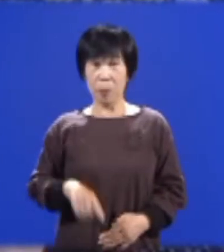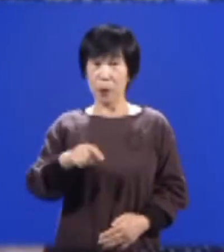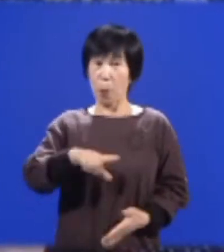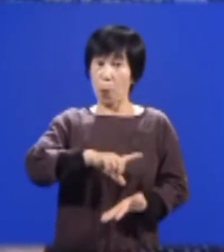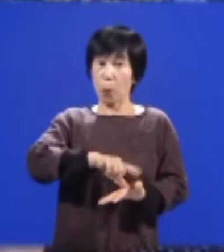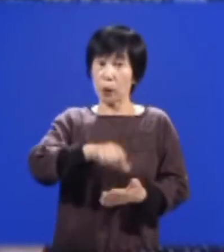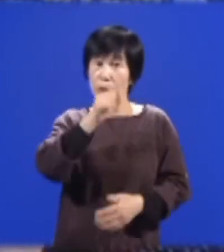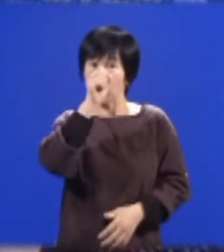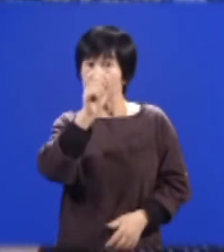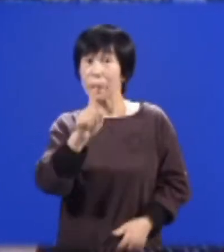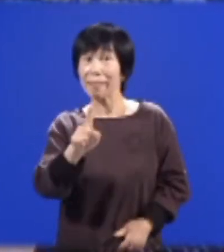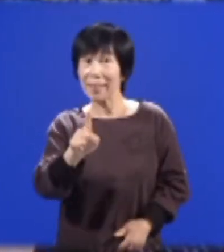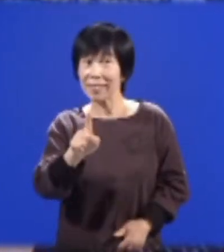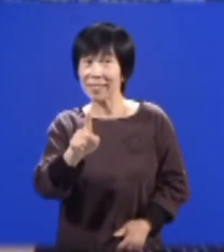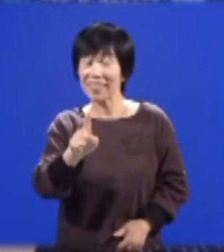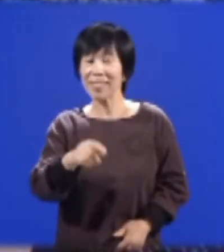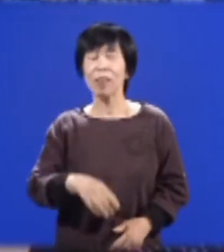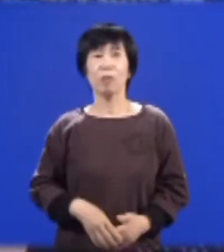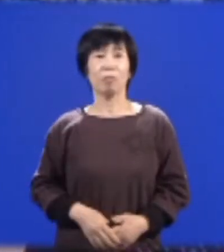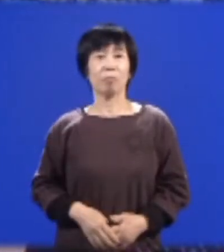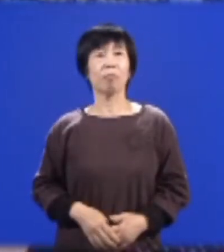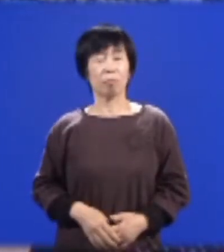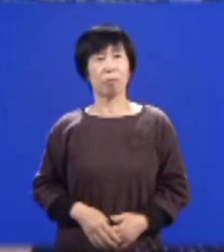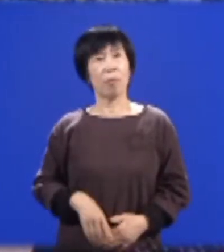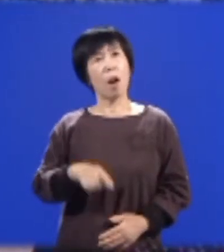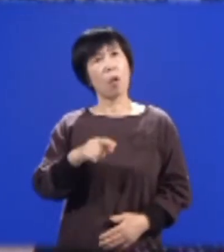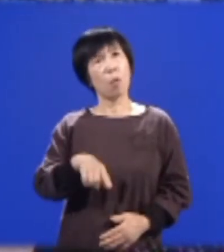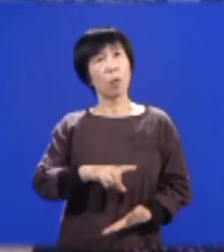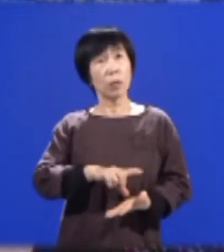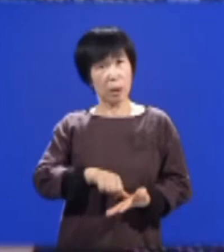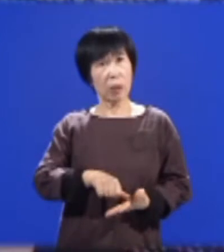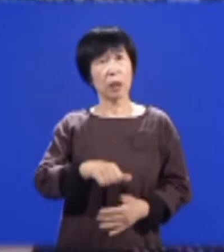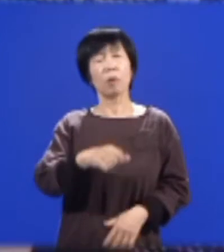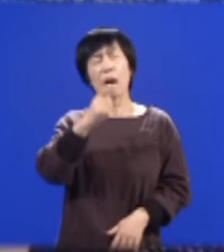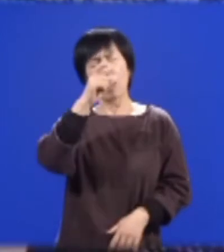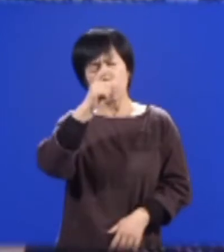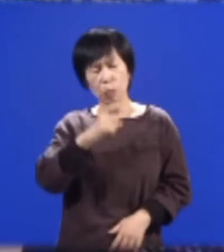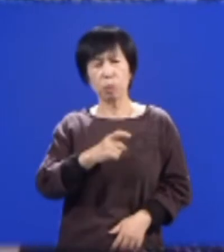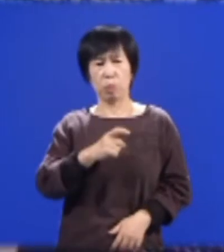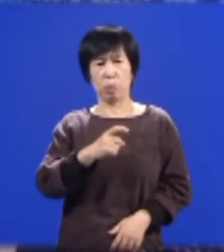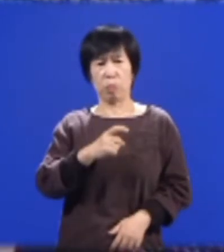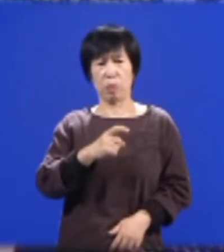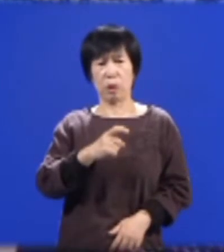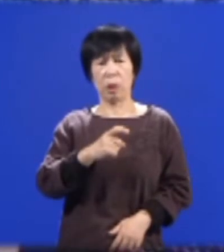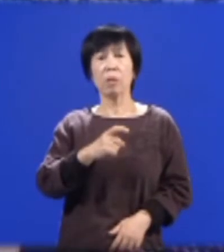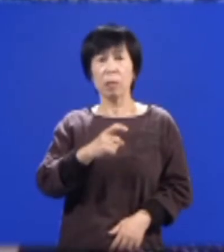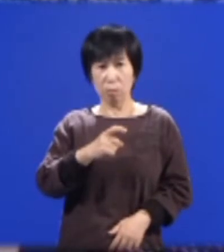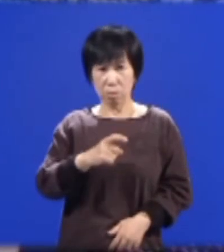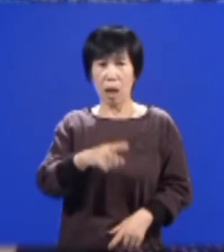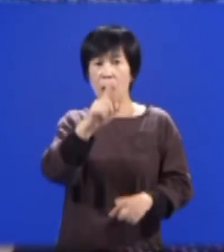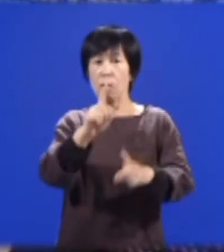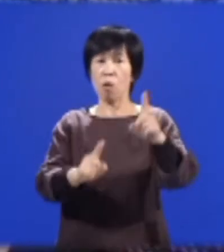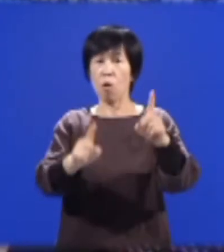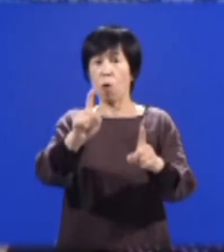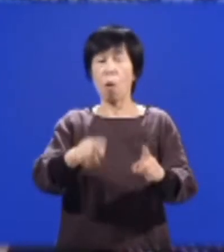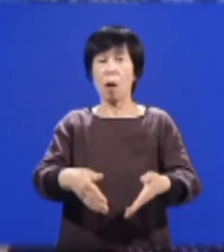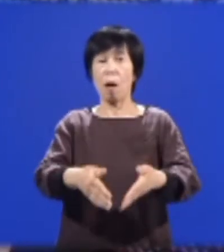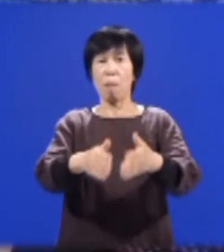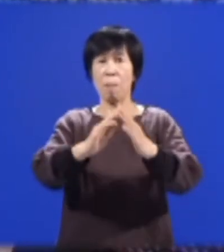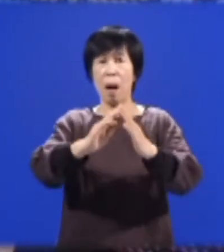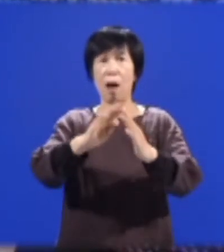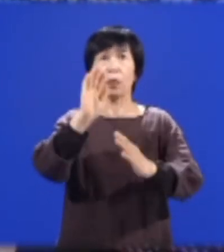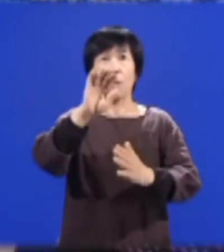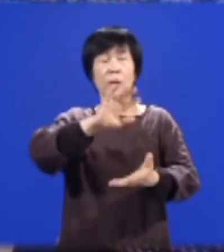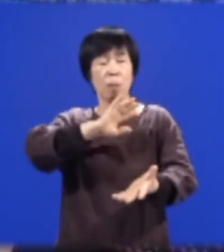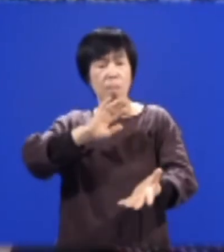結構古いね地域ですけども、非常に塩浜の工業地帯ができた時から、大きく変遷